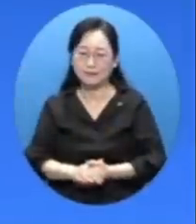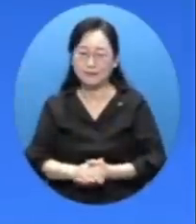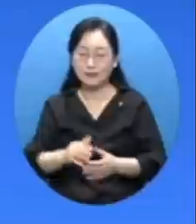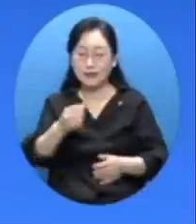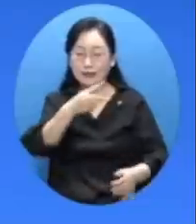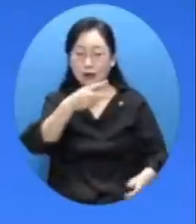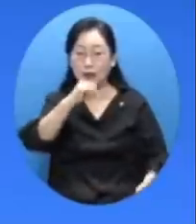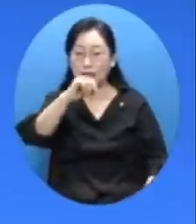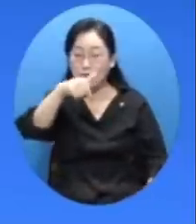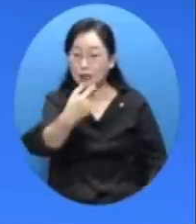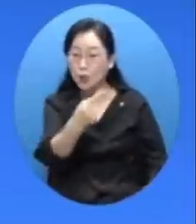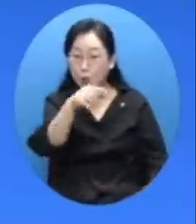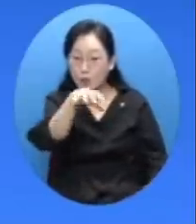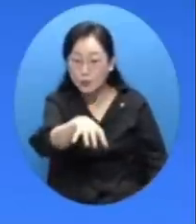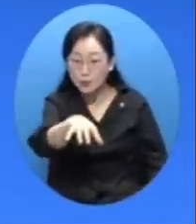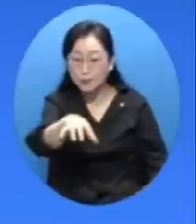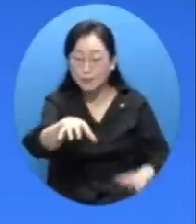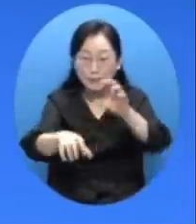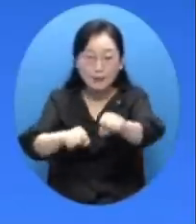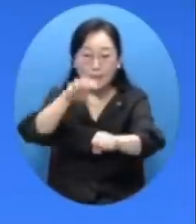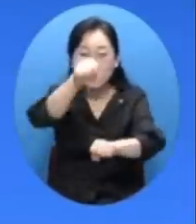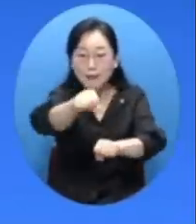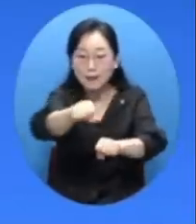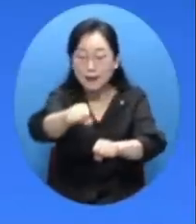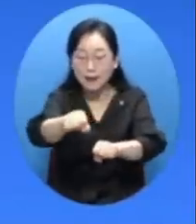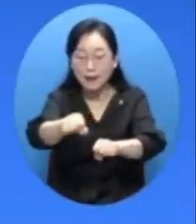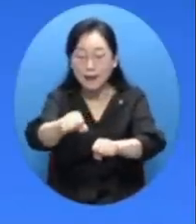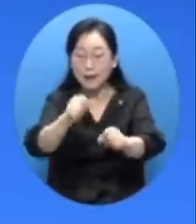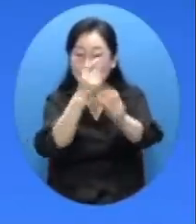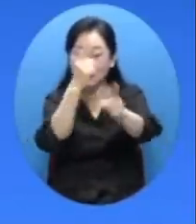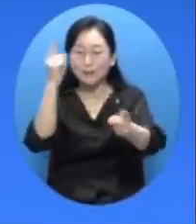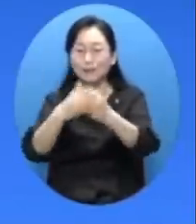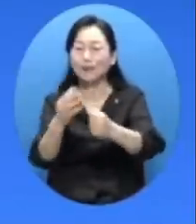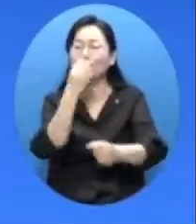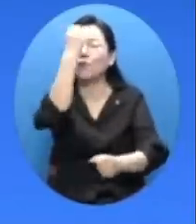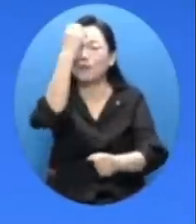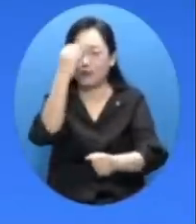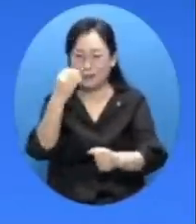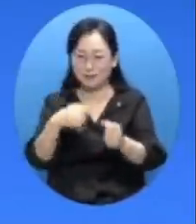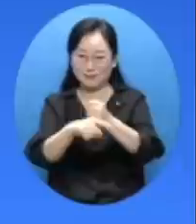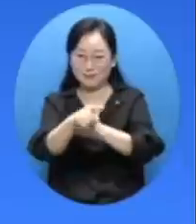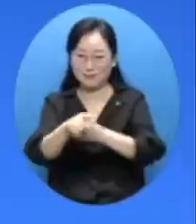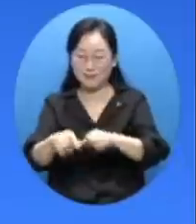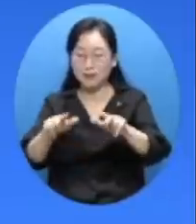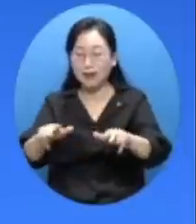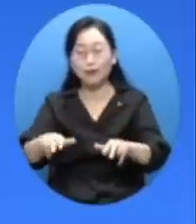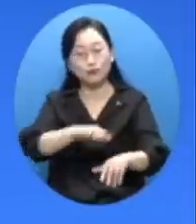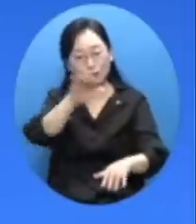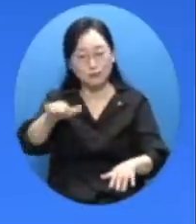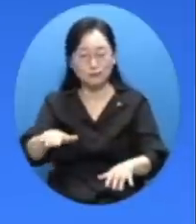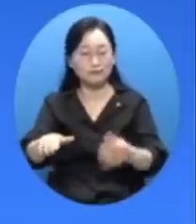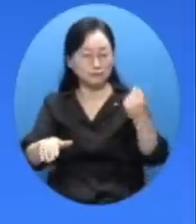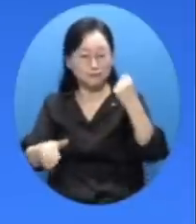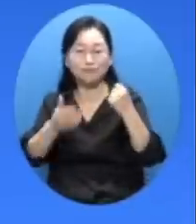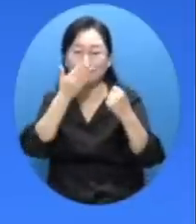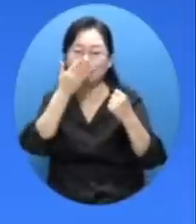여리고성과 아이성에서 승리하고 나니까 그들이 교만해졌습니다. 이제는 우리가 무엇을 해도 되겠다.